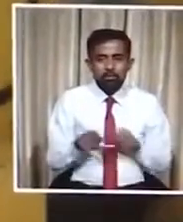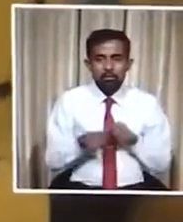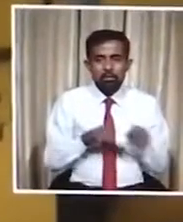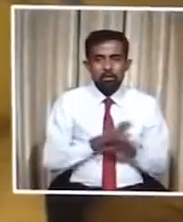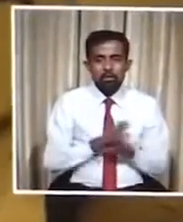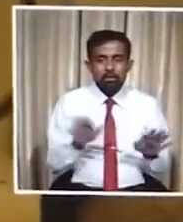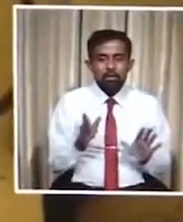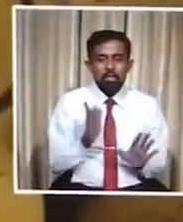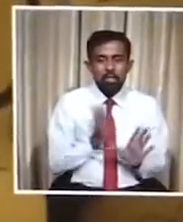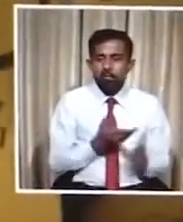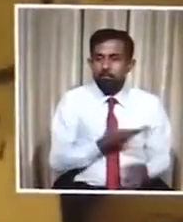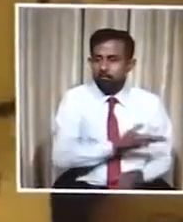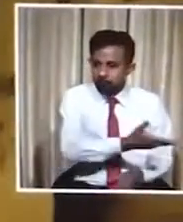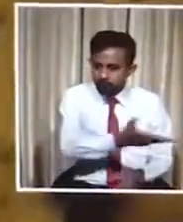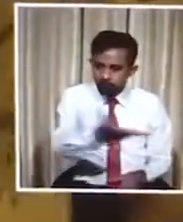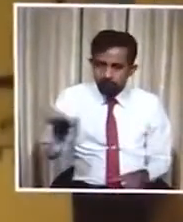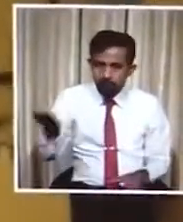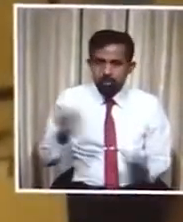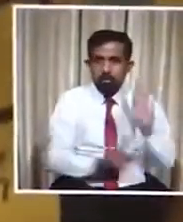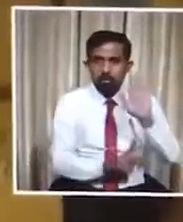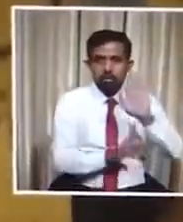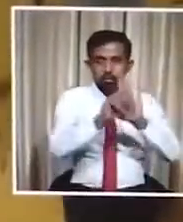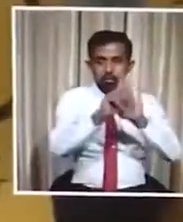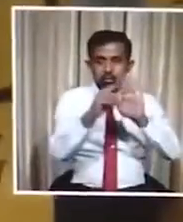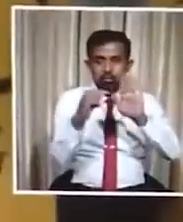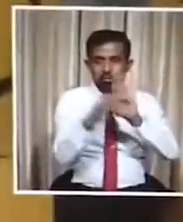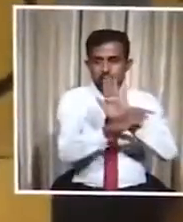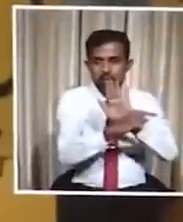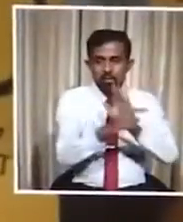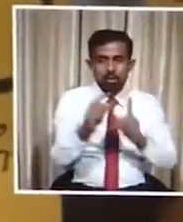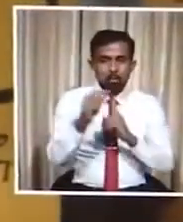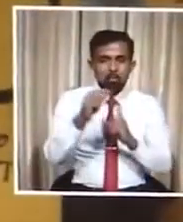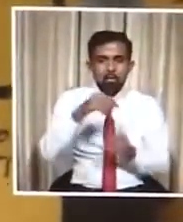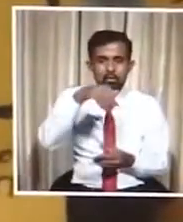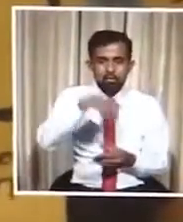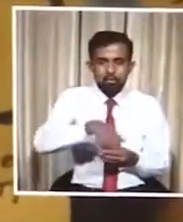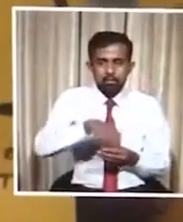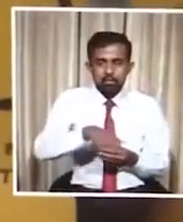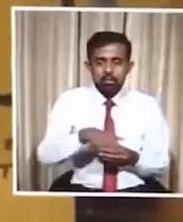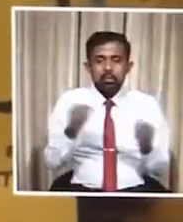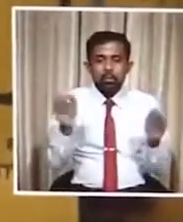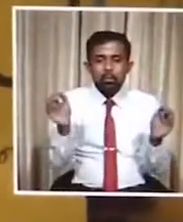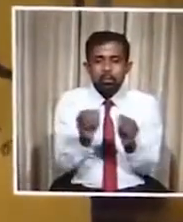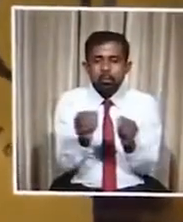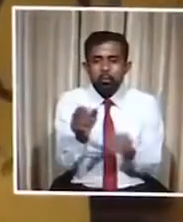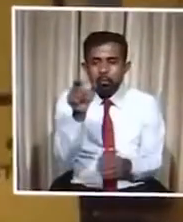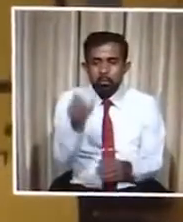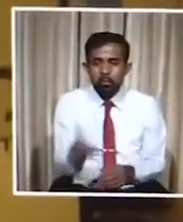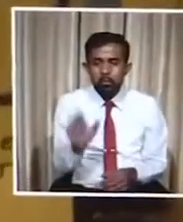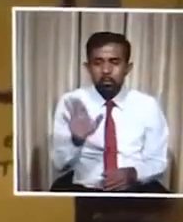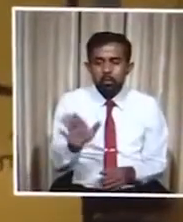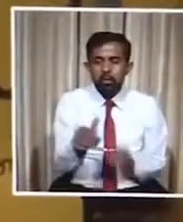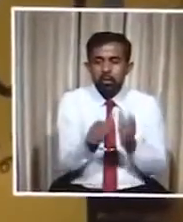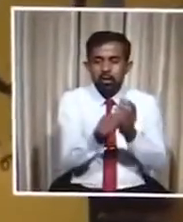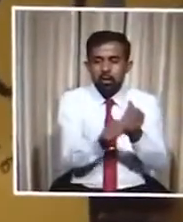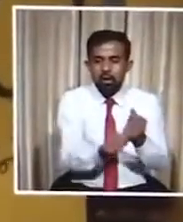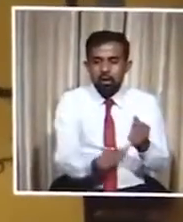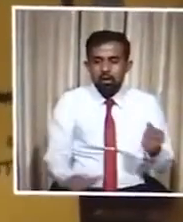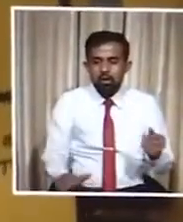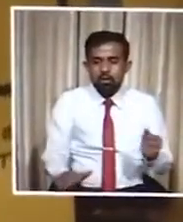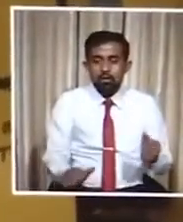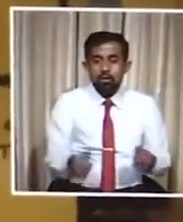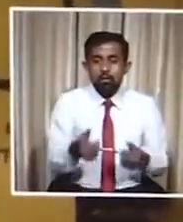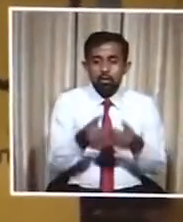இடங்களும் வடகிழக்கு முழுவதும் இந்த பாராளுமன்றத்திலேயும் சிறுபான்மையின மக்களினுடைய பிரதிகள் அவர்கள் தங்களுடைய பேச்சு